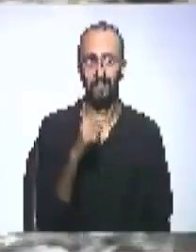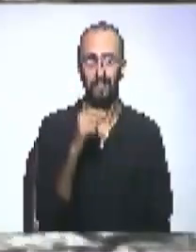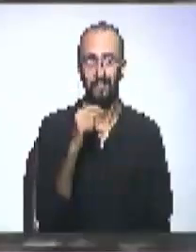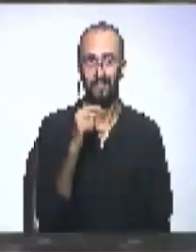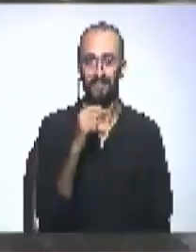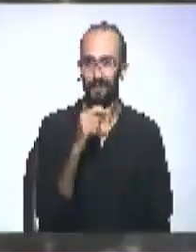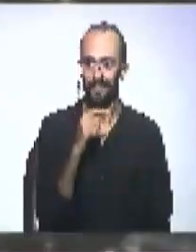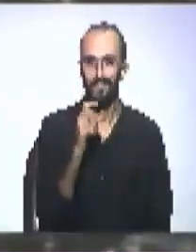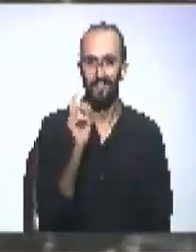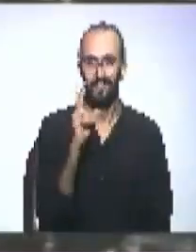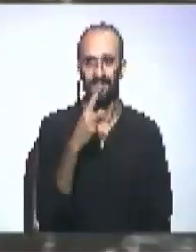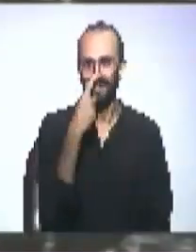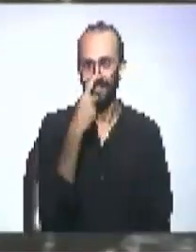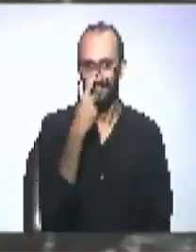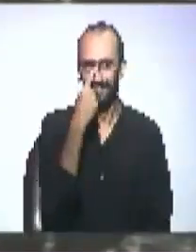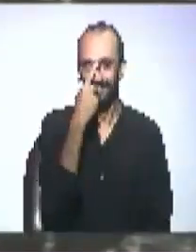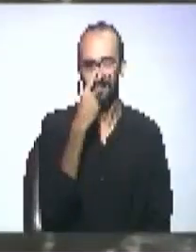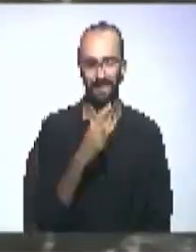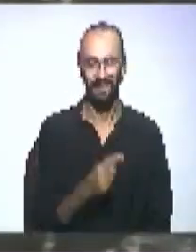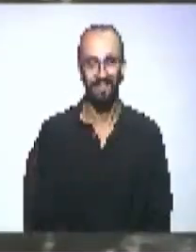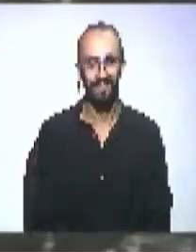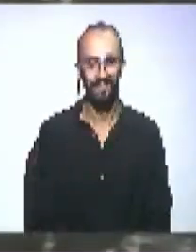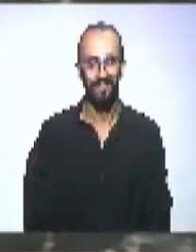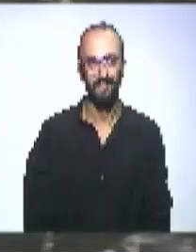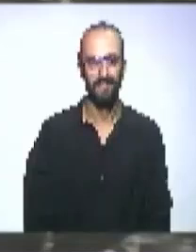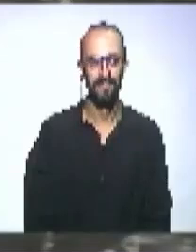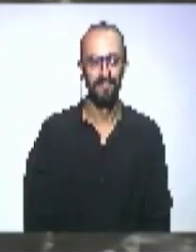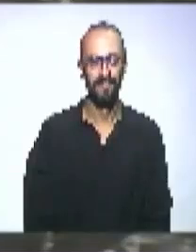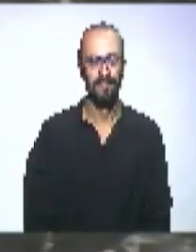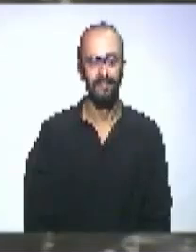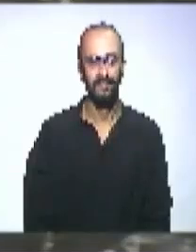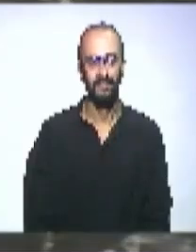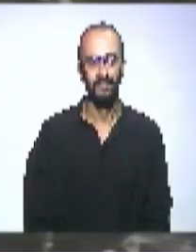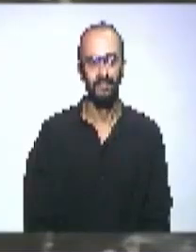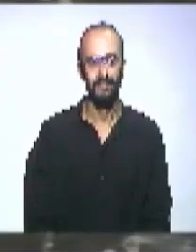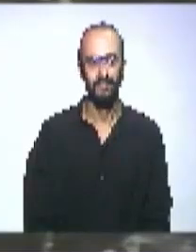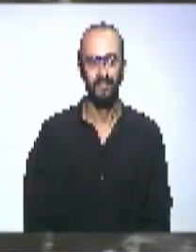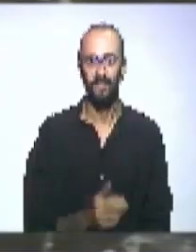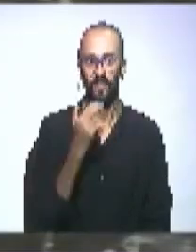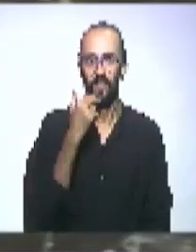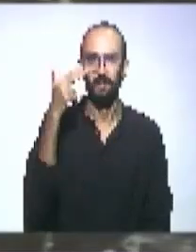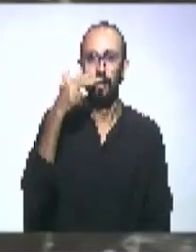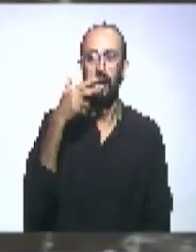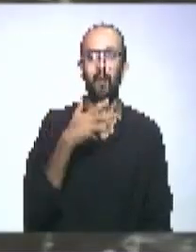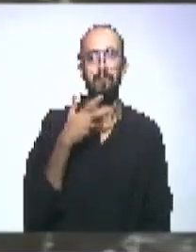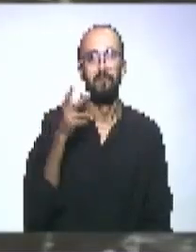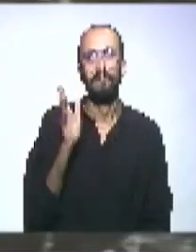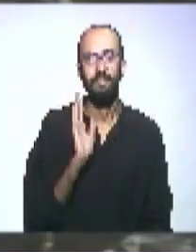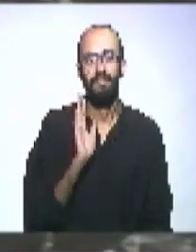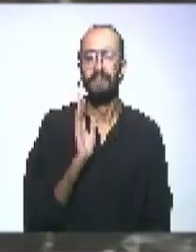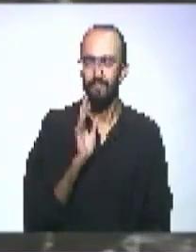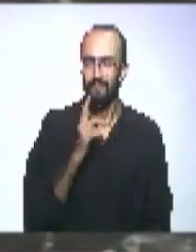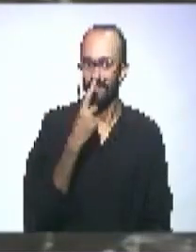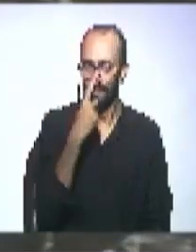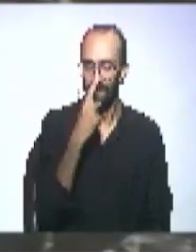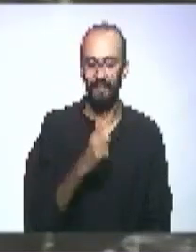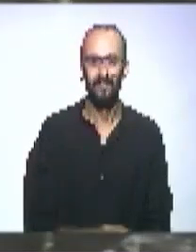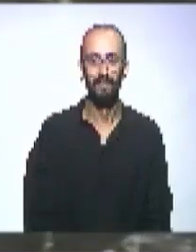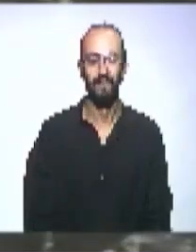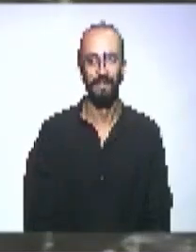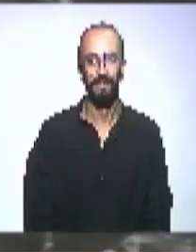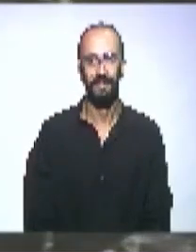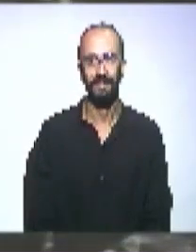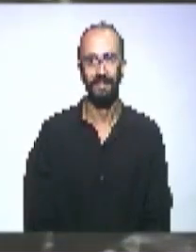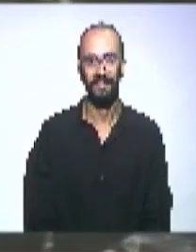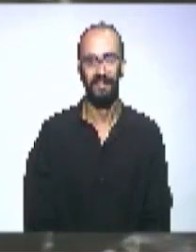سرانية انتي، سرانية. ماشي حاضر، ده المخرج اللي عايز مش انا. ماشي حاضر،